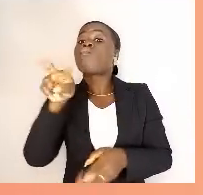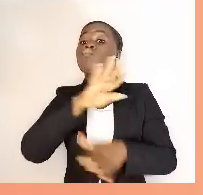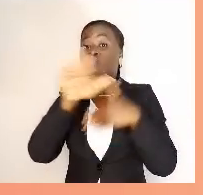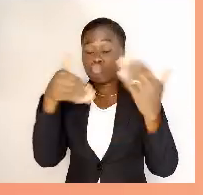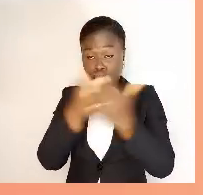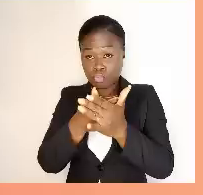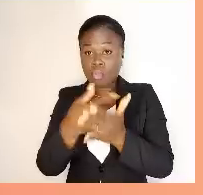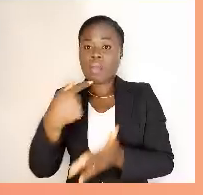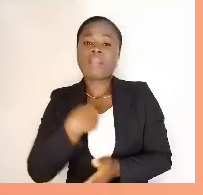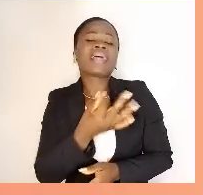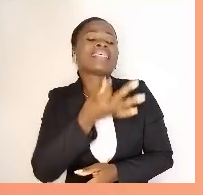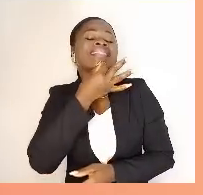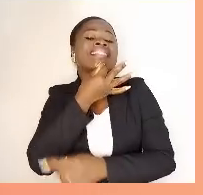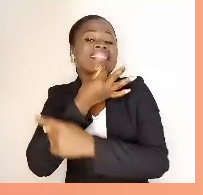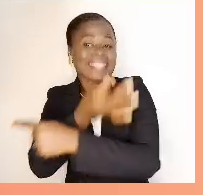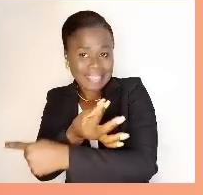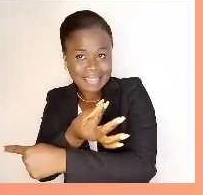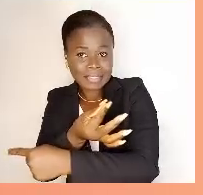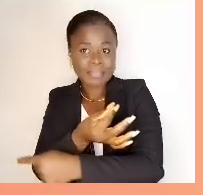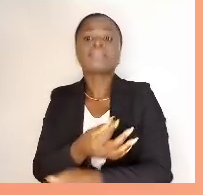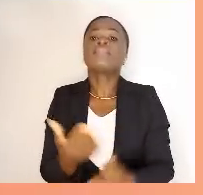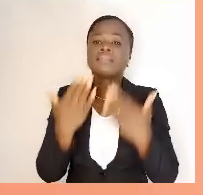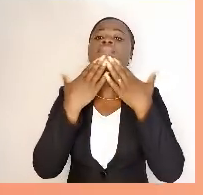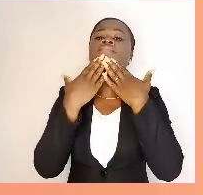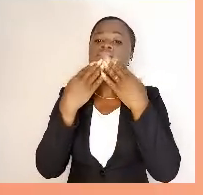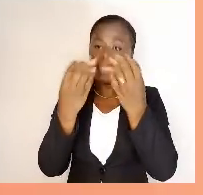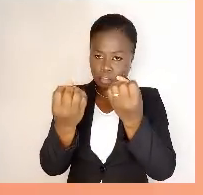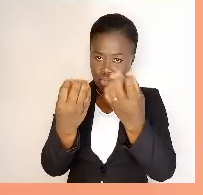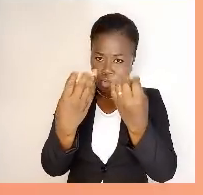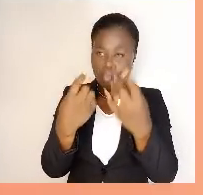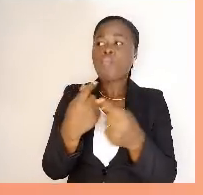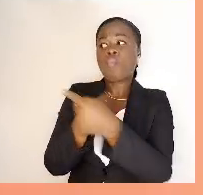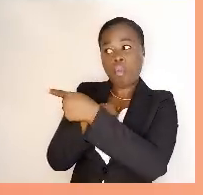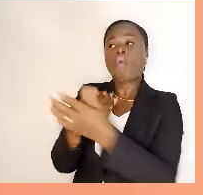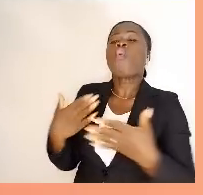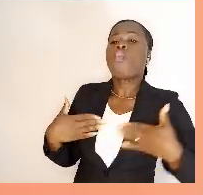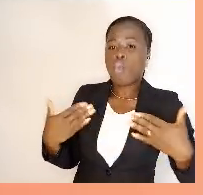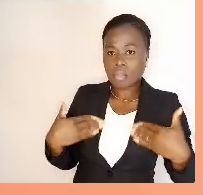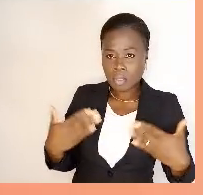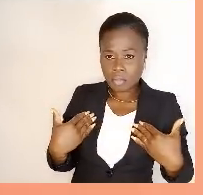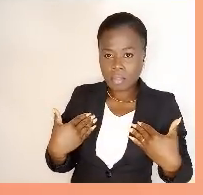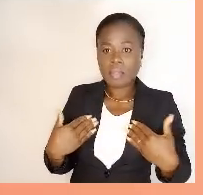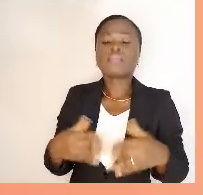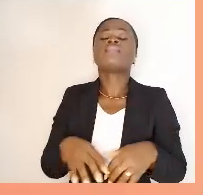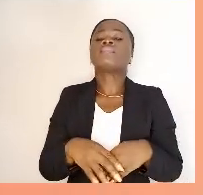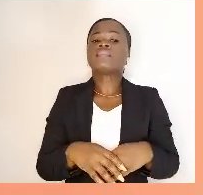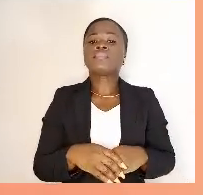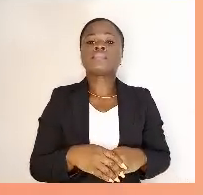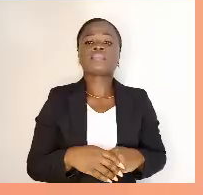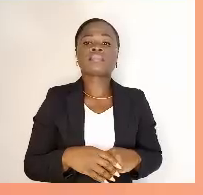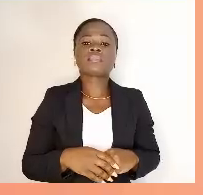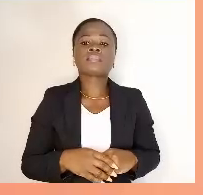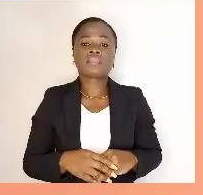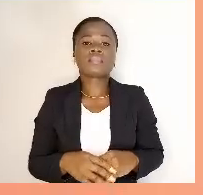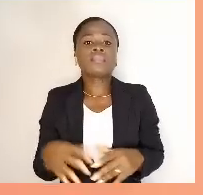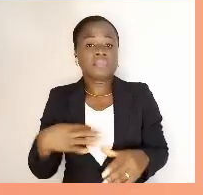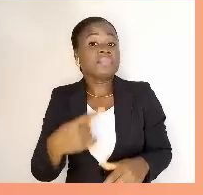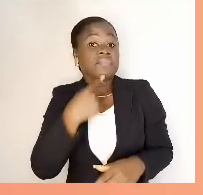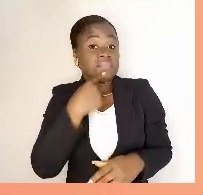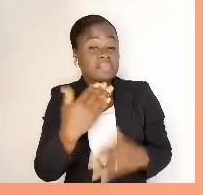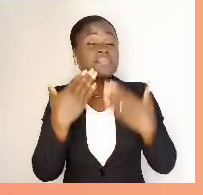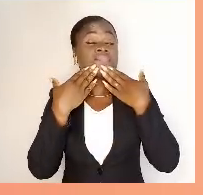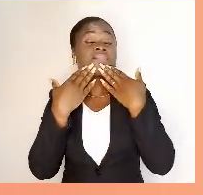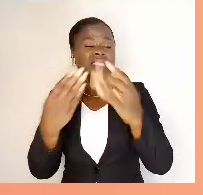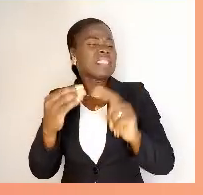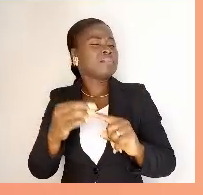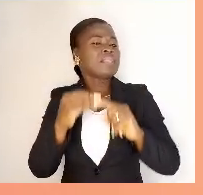compatriotes, je voudrais exprimer ma profonde gratitude en réservant une mention